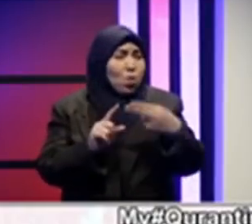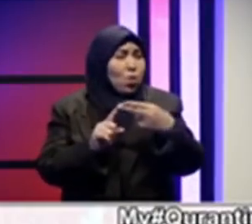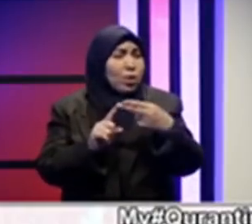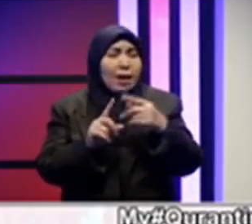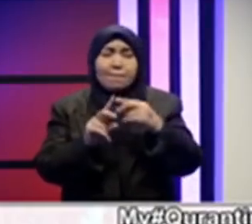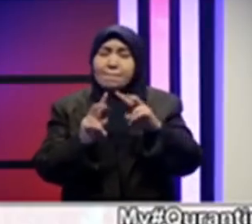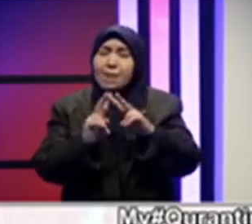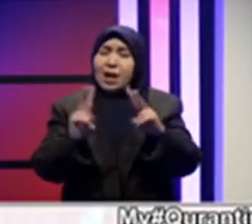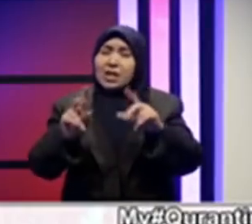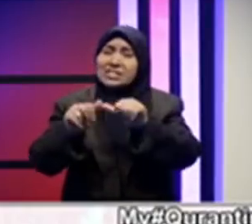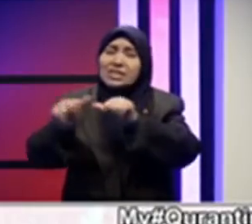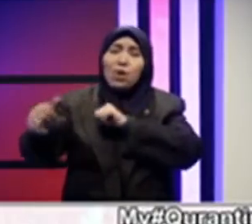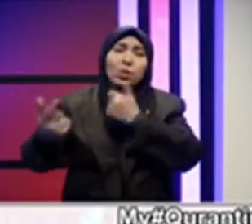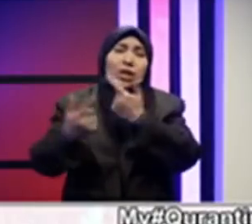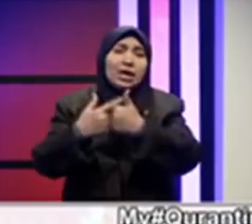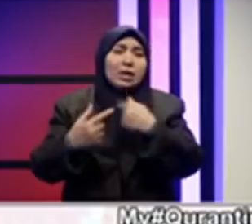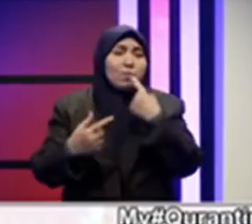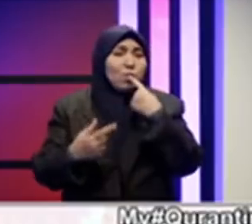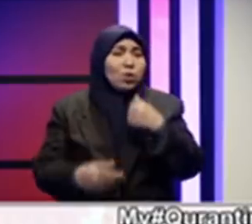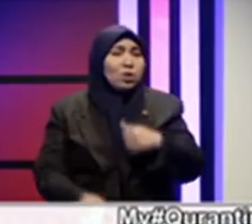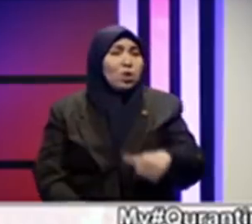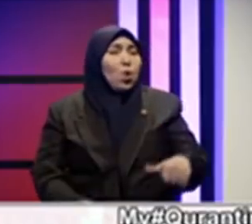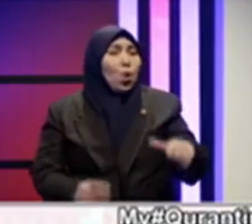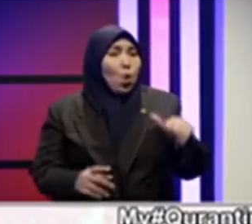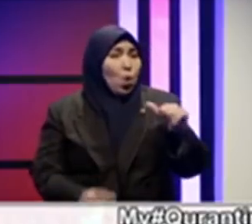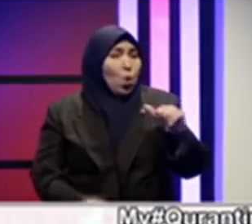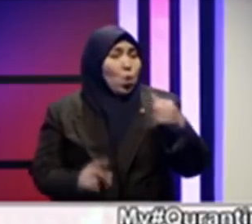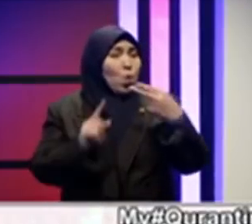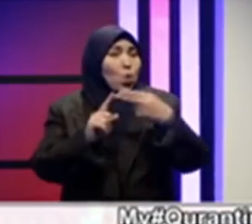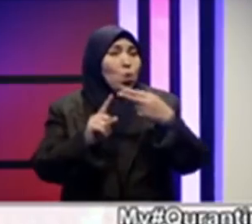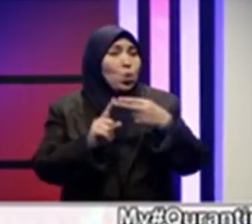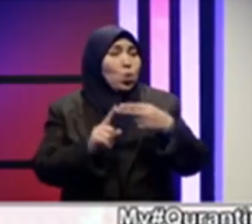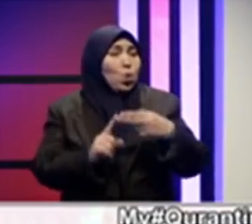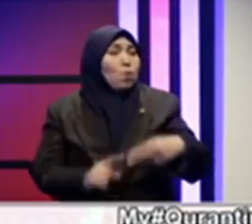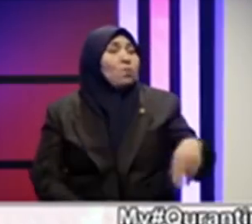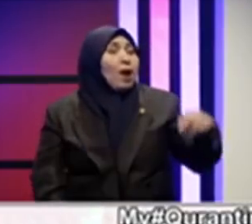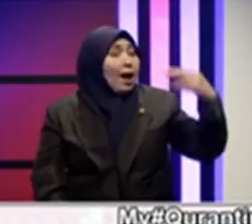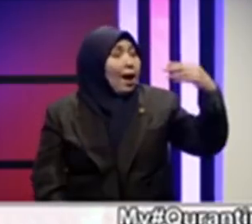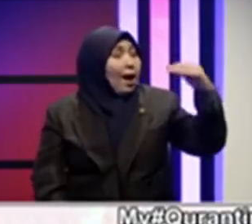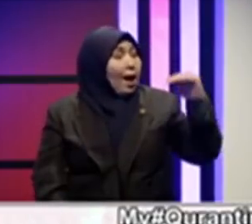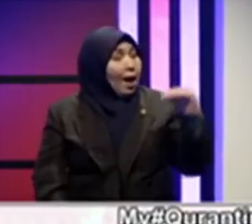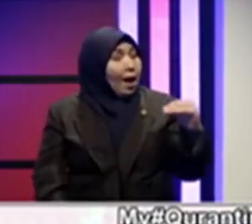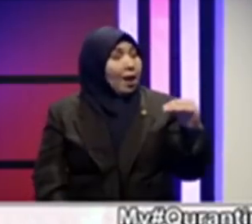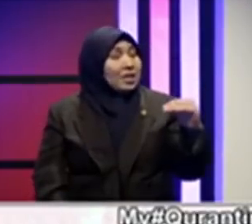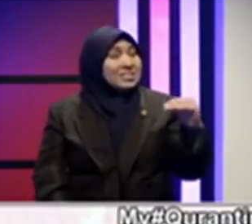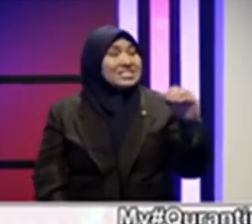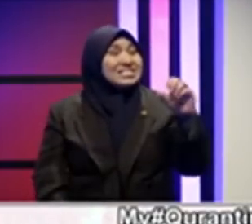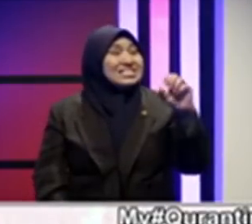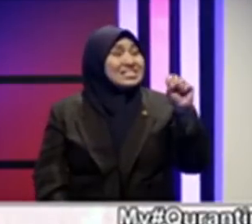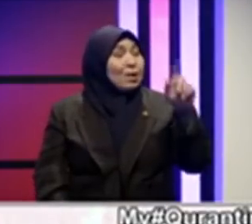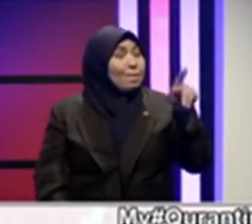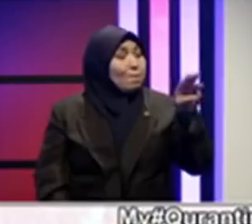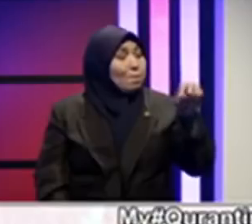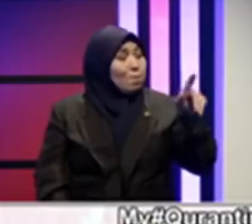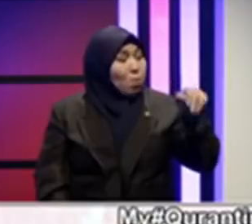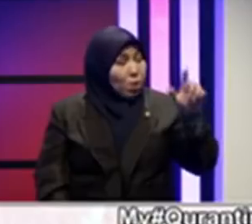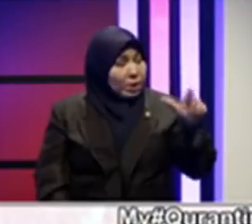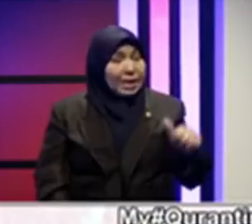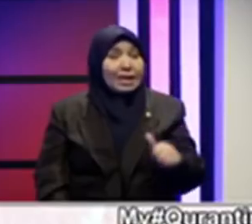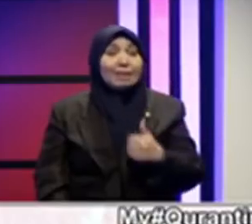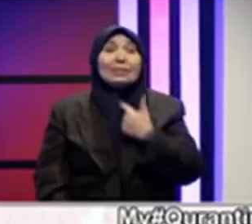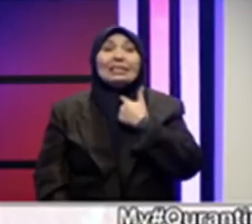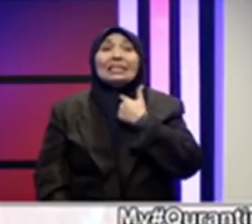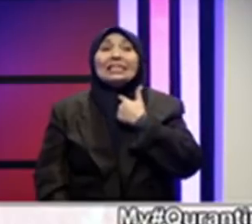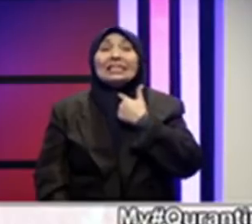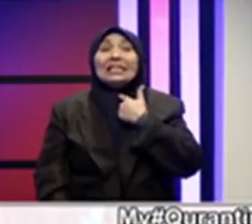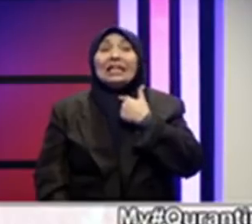jauh daripada mulut kita, itu huruf ha, ha simpul, yang berada di pangkal halqum. Kedudukan dia berada di di pangkal halqum kita.